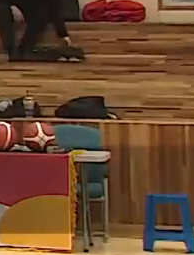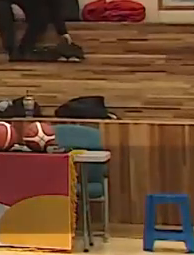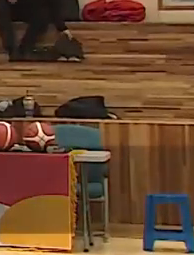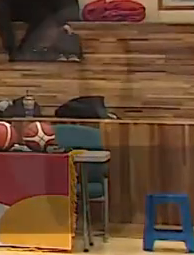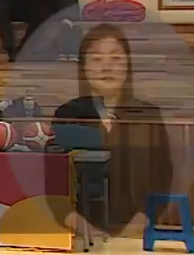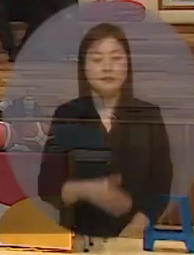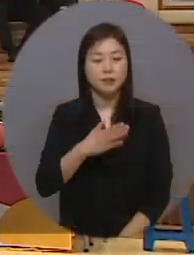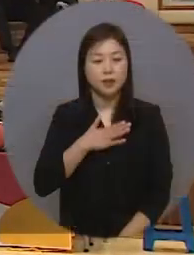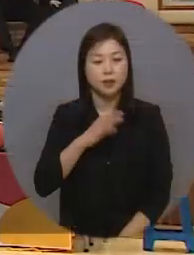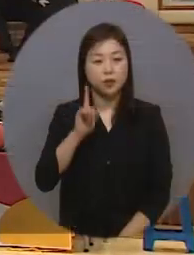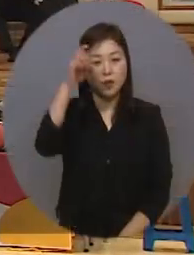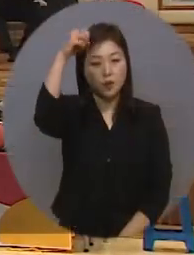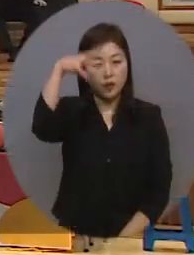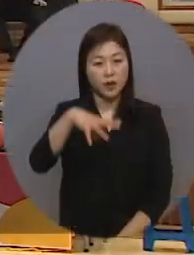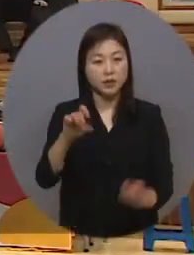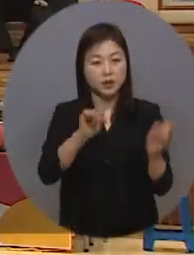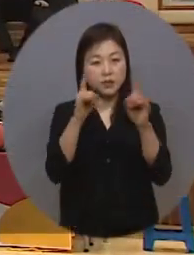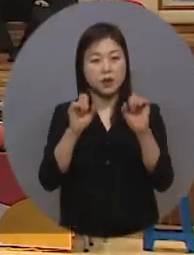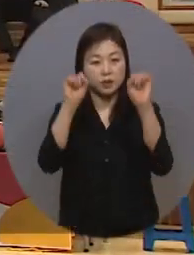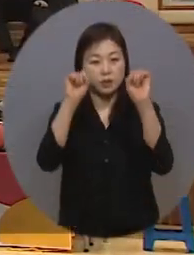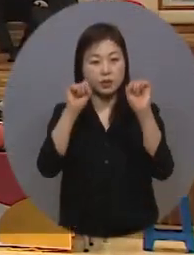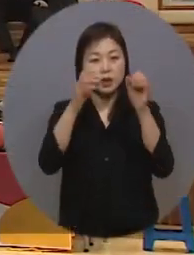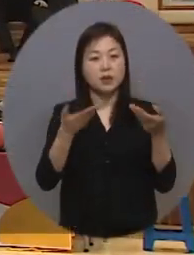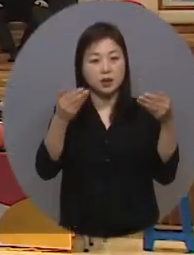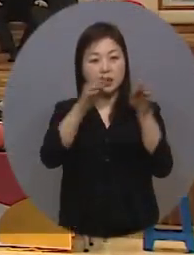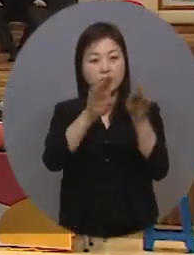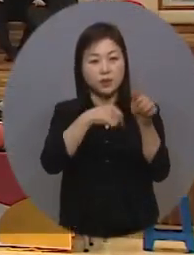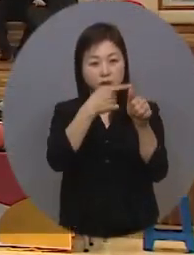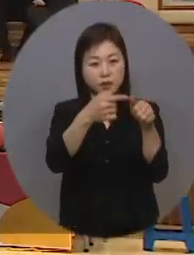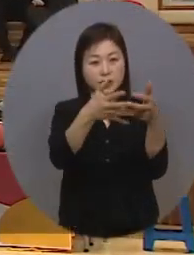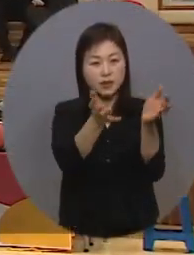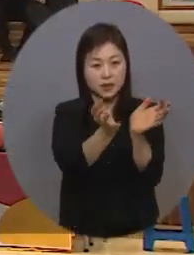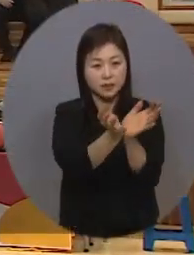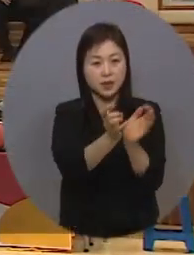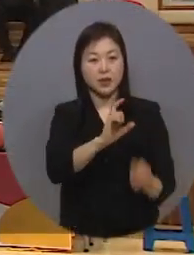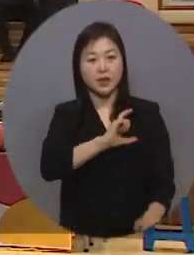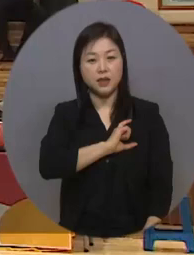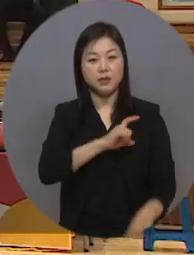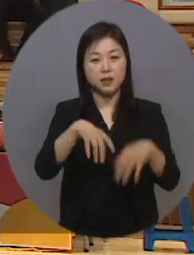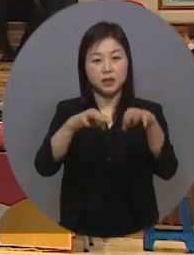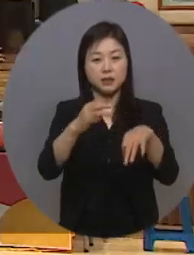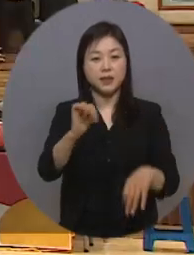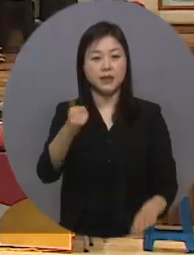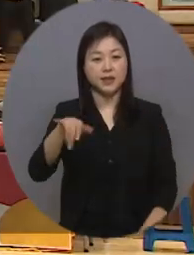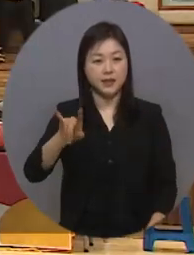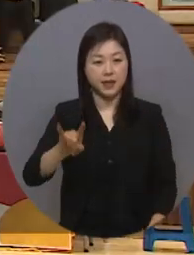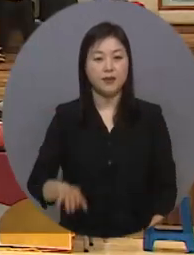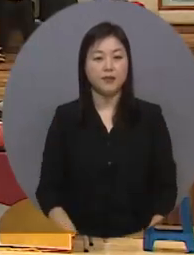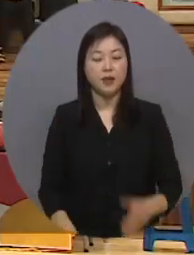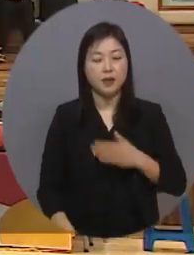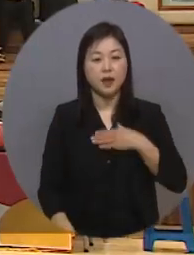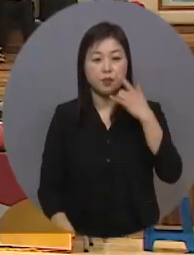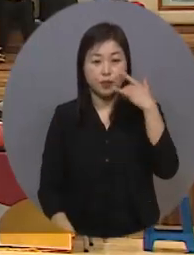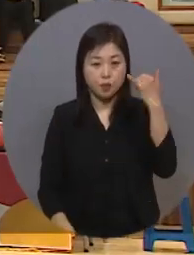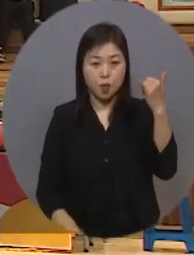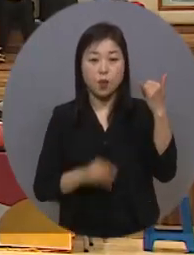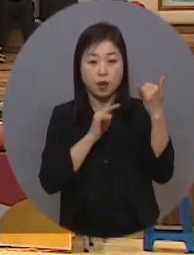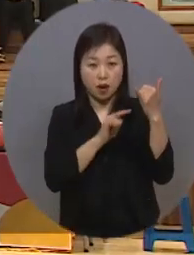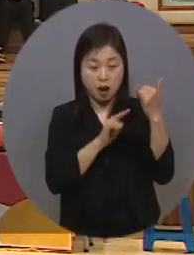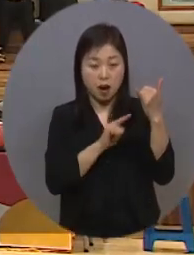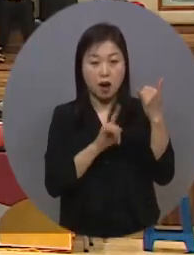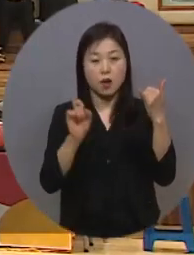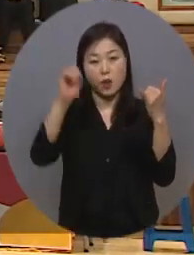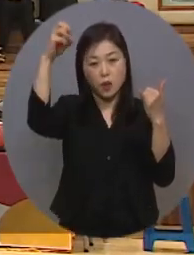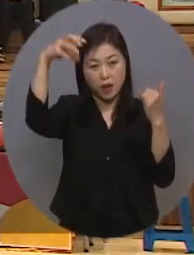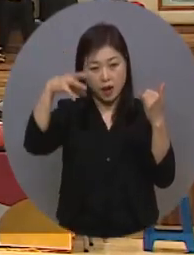저는 고양시 재활스포츠센터에 소속팀이고 김인재라고 합니다. 저희 엄마 아빠가